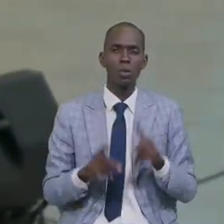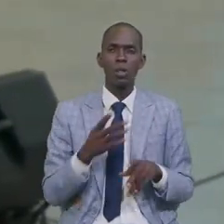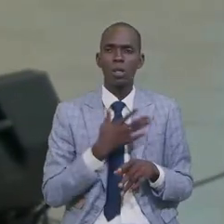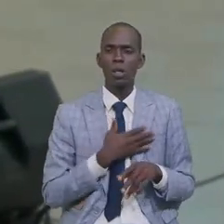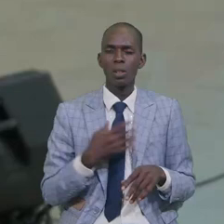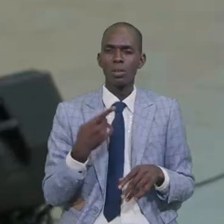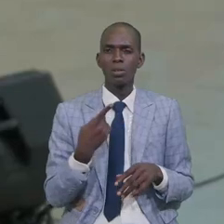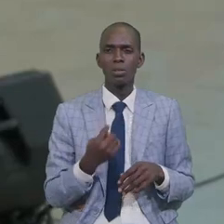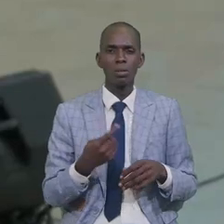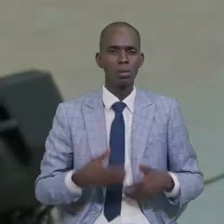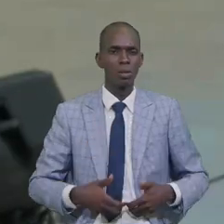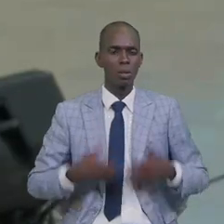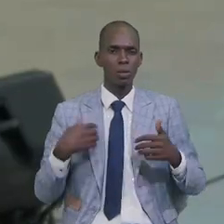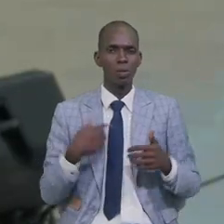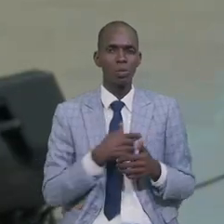et ce qui est en nous,